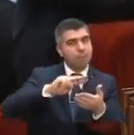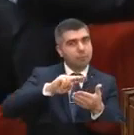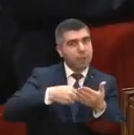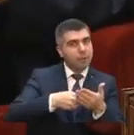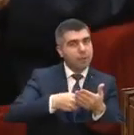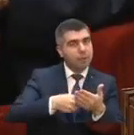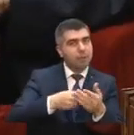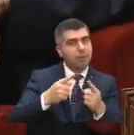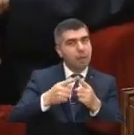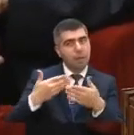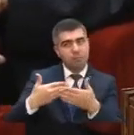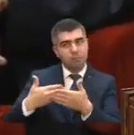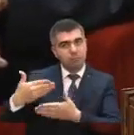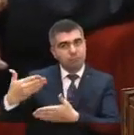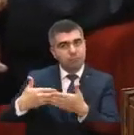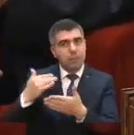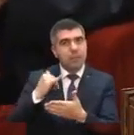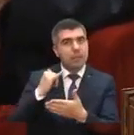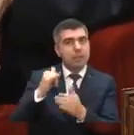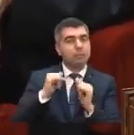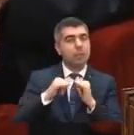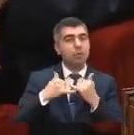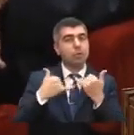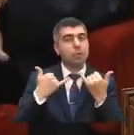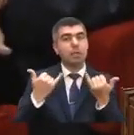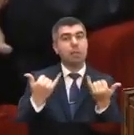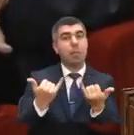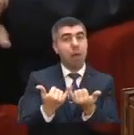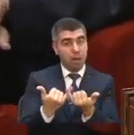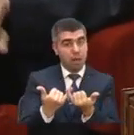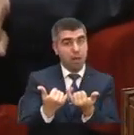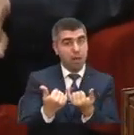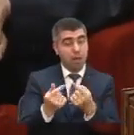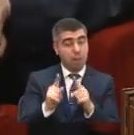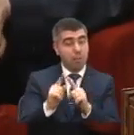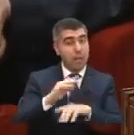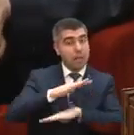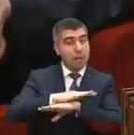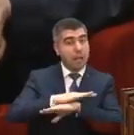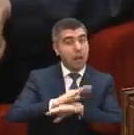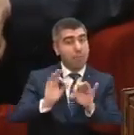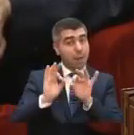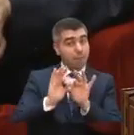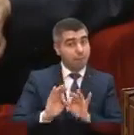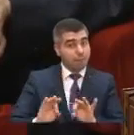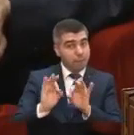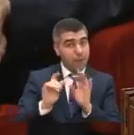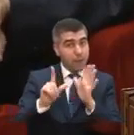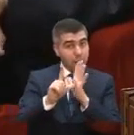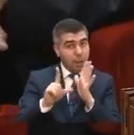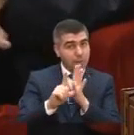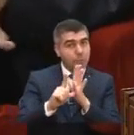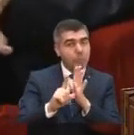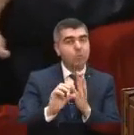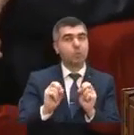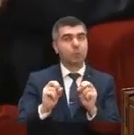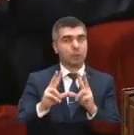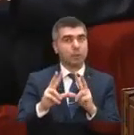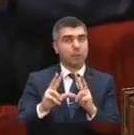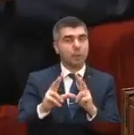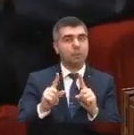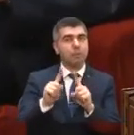بالفعل تكون عندنا مع لقاءات راتبه ودائمه مع الذين لا يحترمون هذا الدفتر التحملات. ومن بين ما تم اتخاذه مثلا